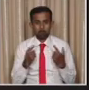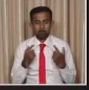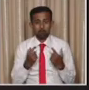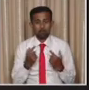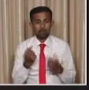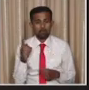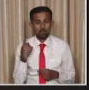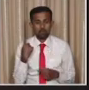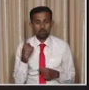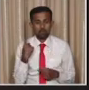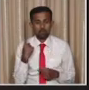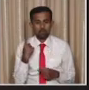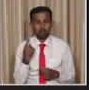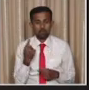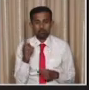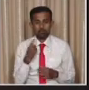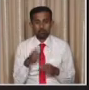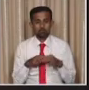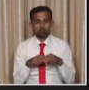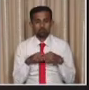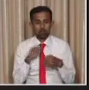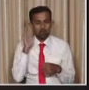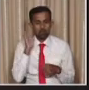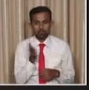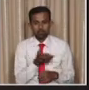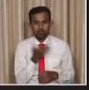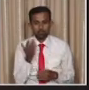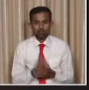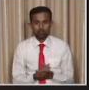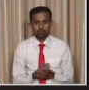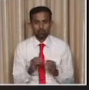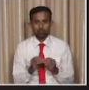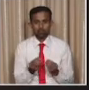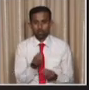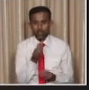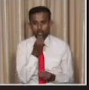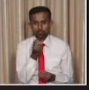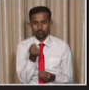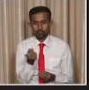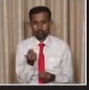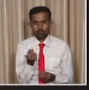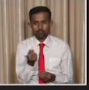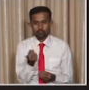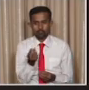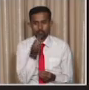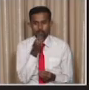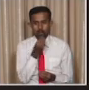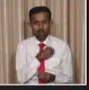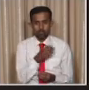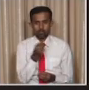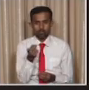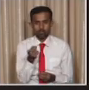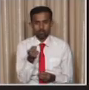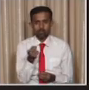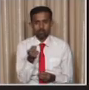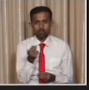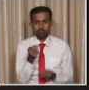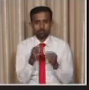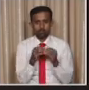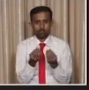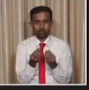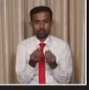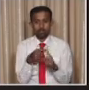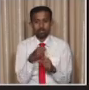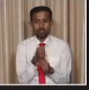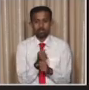එදාට අර එතුමාගේ සුපුරුදු ප්‍රශ්නෙත් අහන්න පුළුවන් ලුණු කෑවද ලුණු ලාබද ලුණු ලුණු